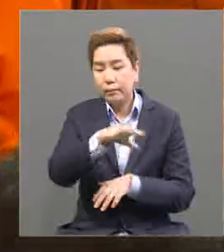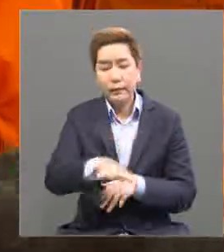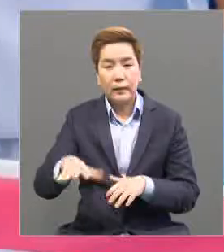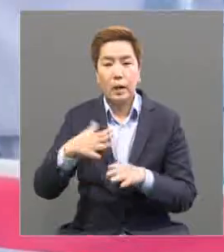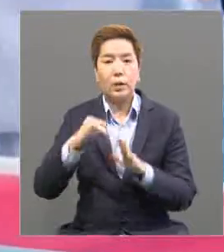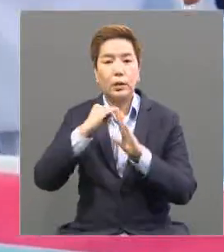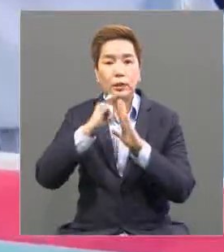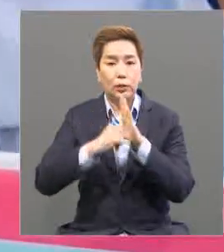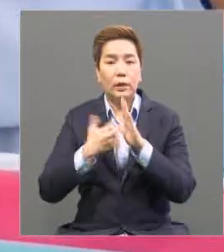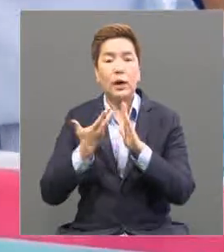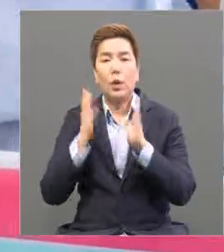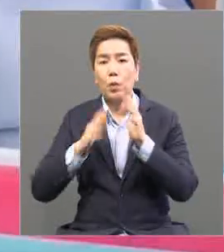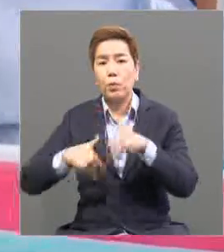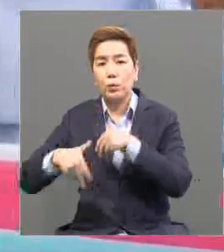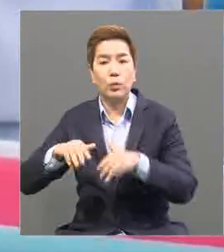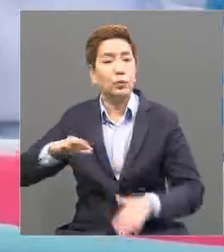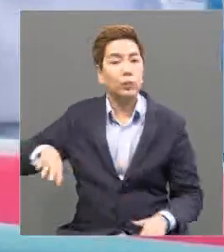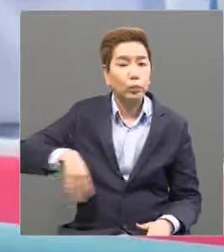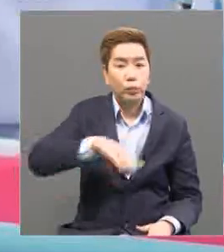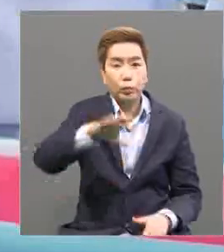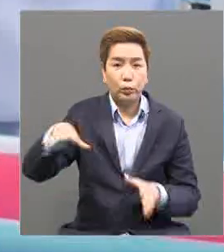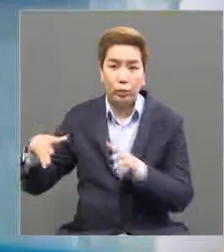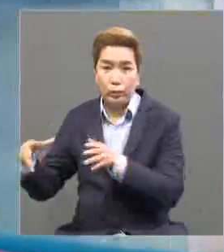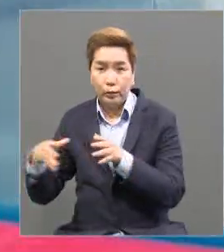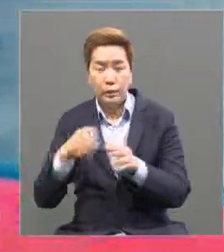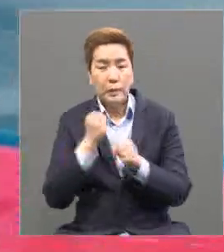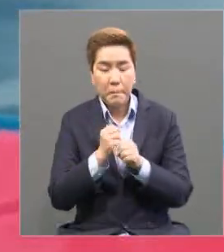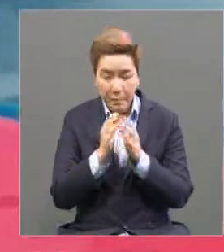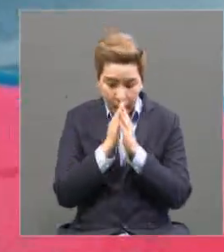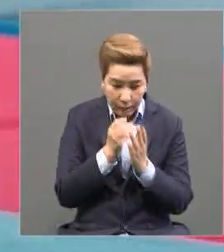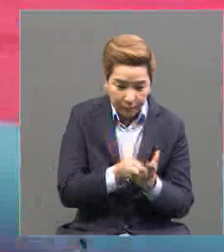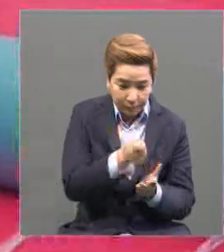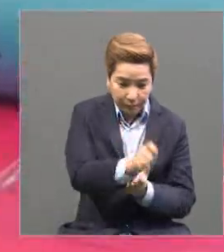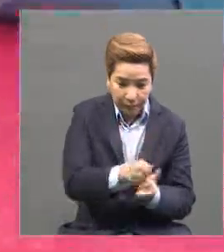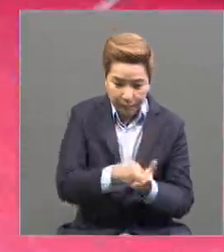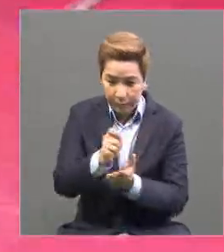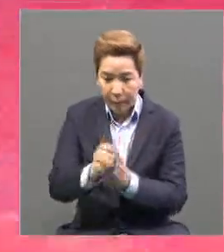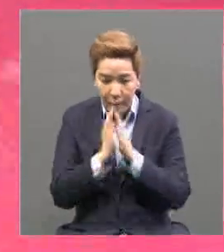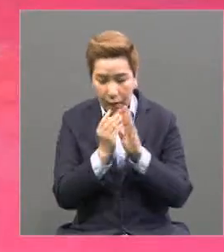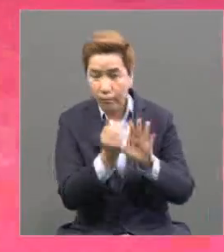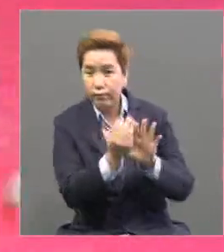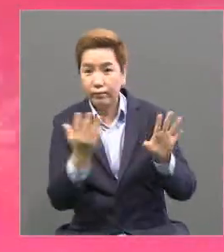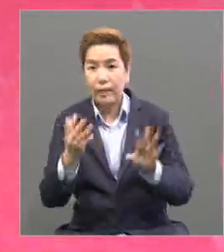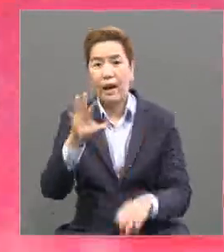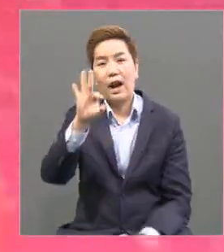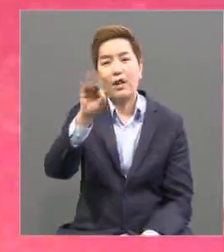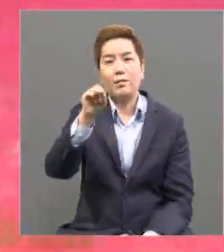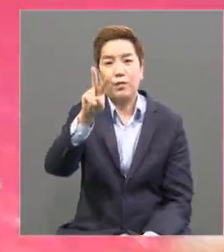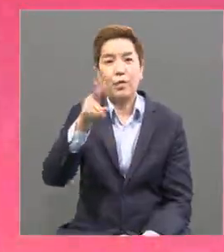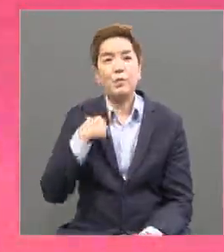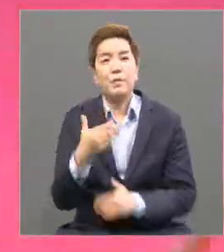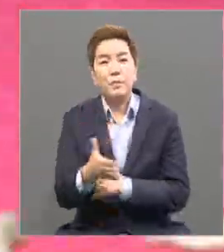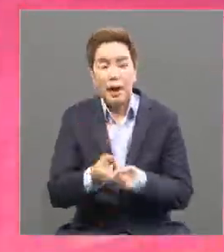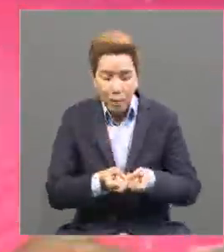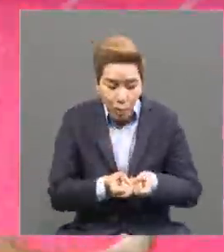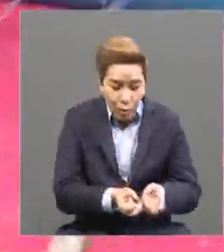ที่ผู้ว่าราชการจังหวัดนำประชาชนทุกหมู่เหล่าร่วมทำบุญตักบาตรพระสงฆ์3เณร92รูปพร้อมปล่อยพัน